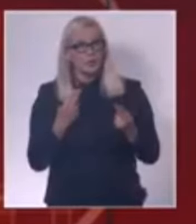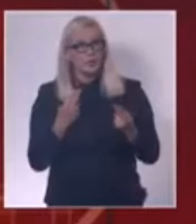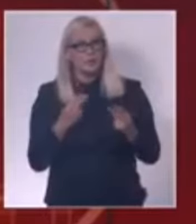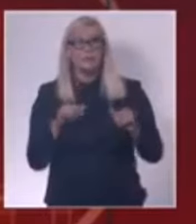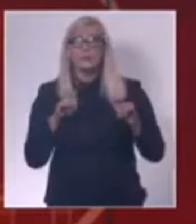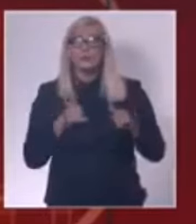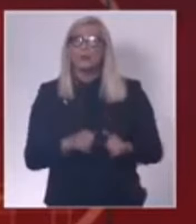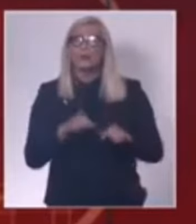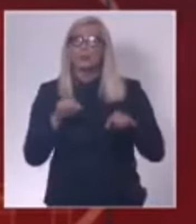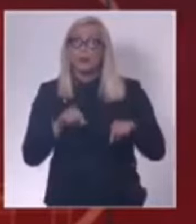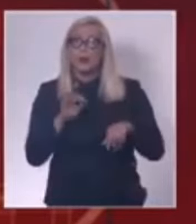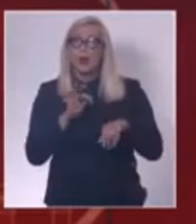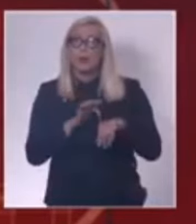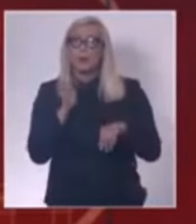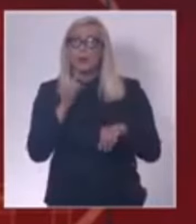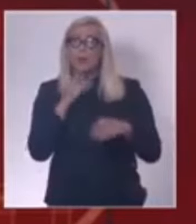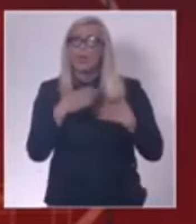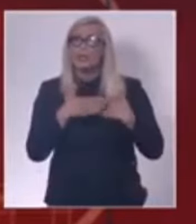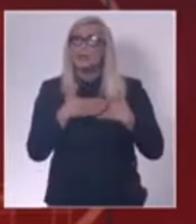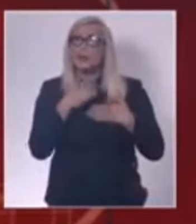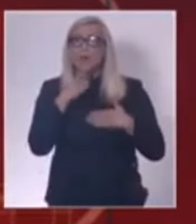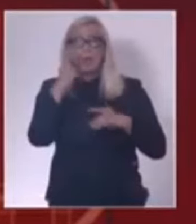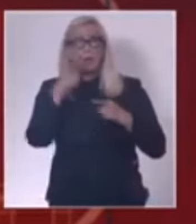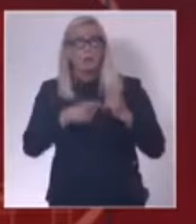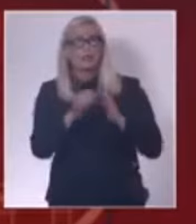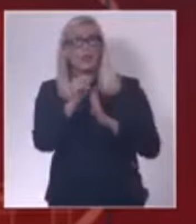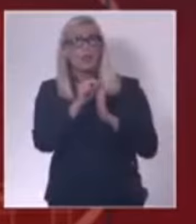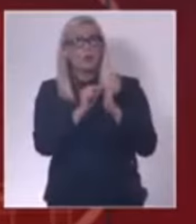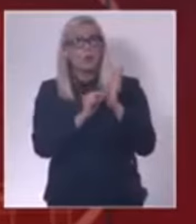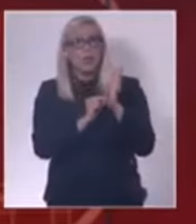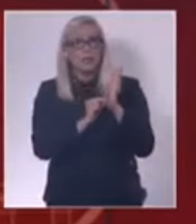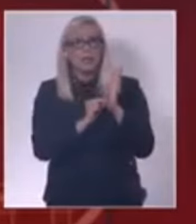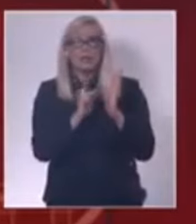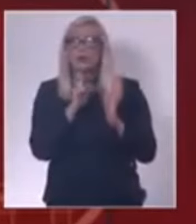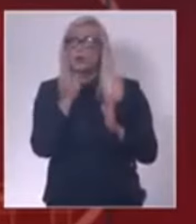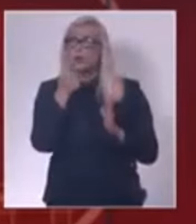aeroportin e Shkupit, që tu shmangemi këtyre incidenteve dhe veçanërisht